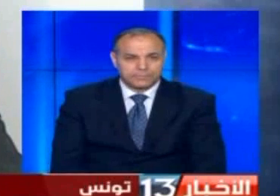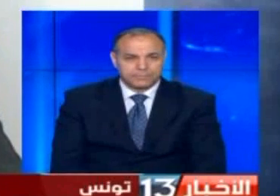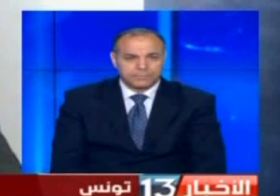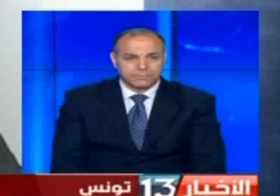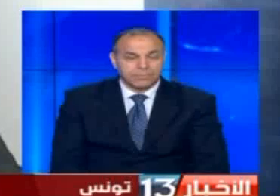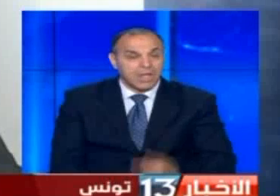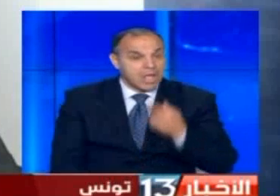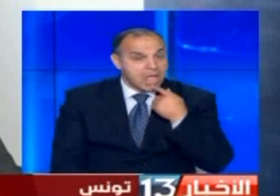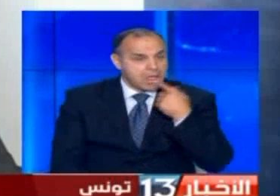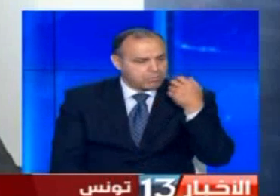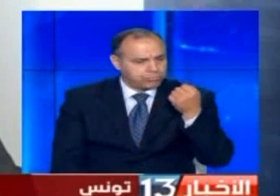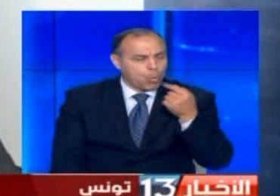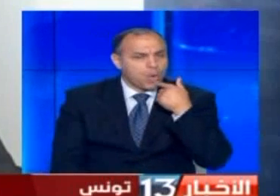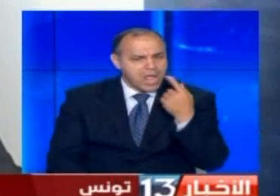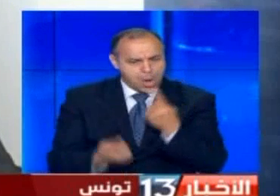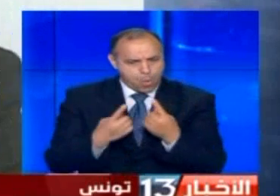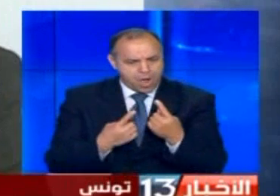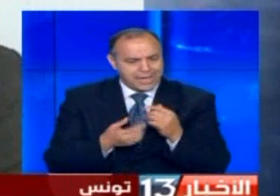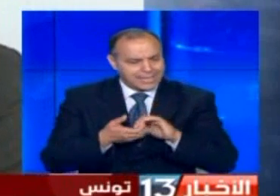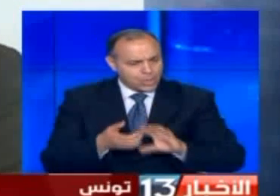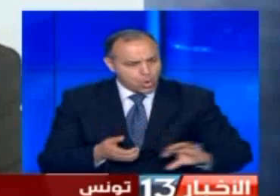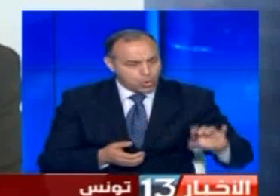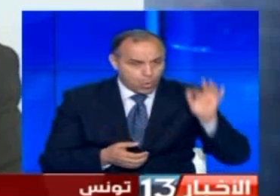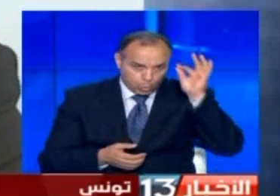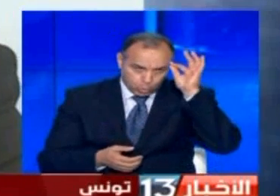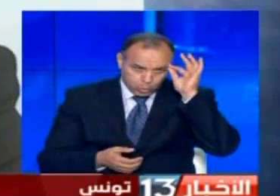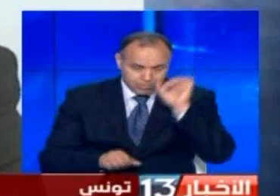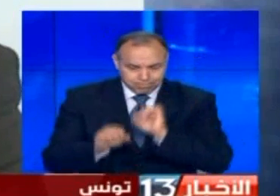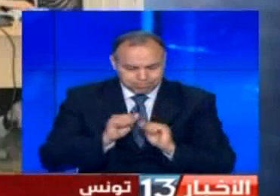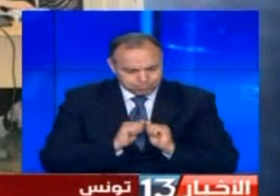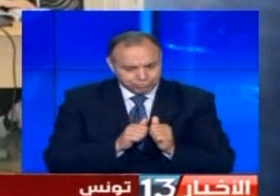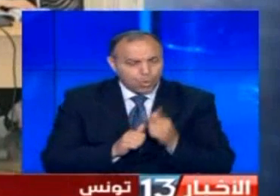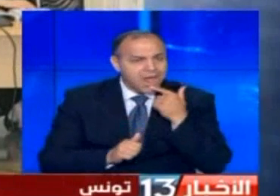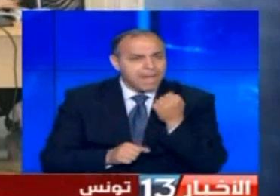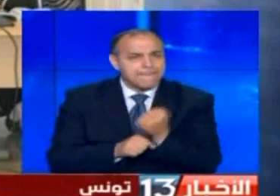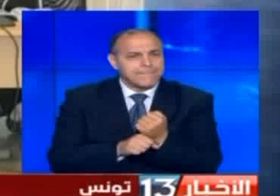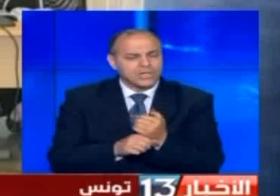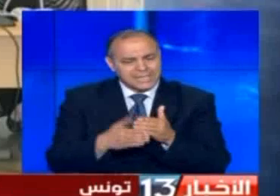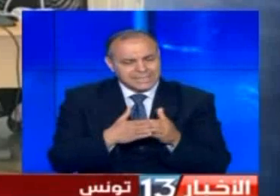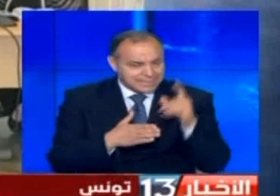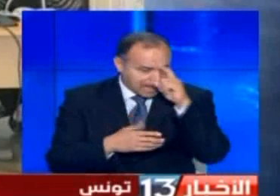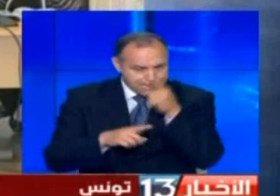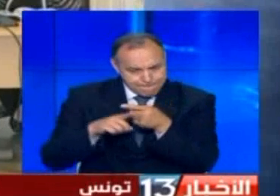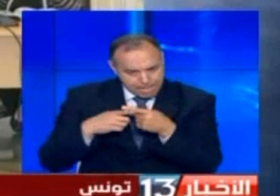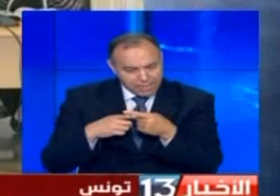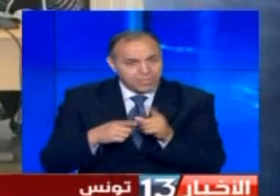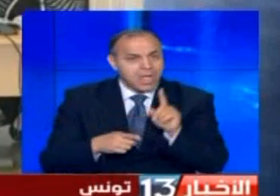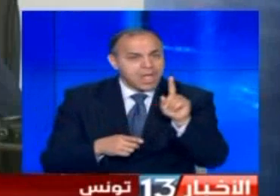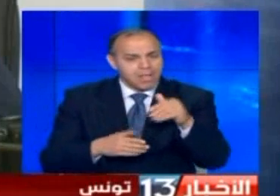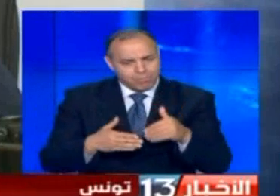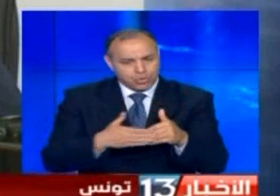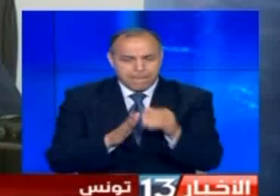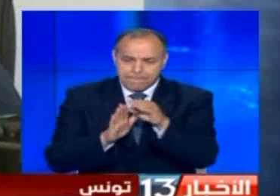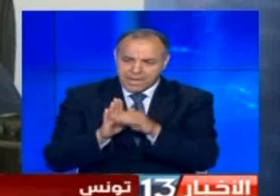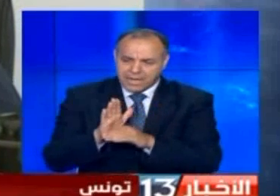الوفد الاوروبي شدد على اهميه الحوار بين الاتحاد الاوروبي وتونس لتنسيق الجهود في ظل عده تحديات مشتركه ومواصله